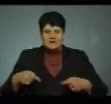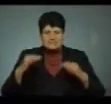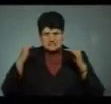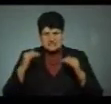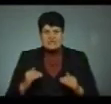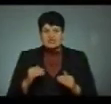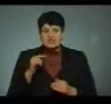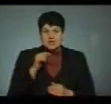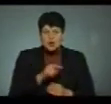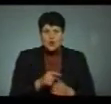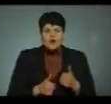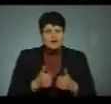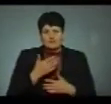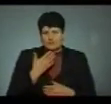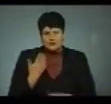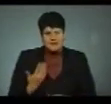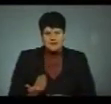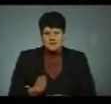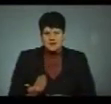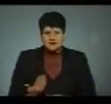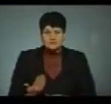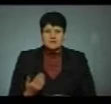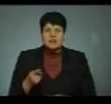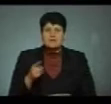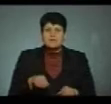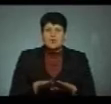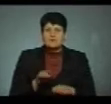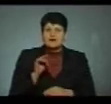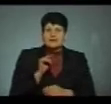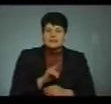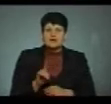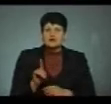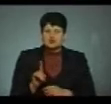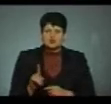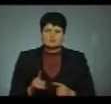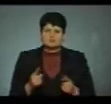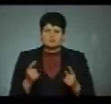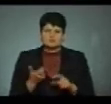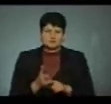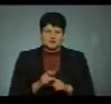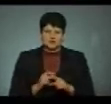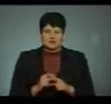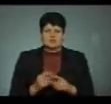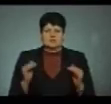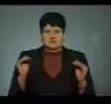зниження його рейтингу немає, і попри те, що суттєво понизились